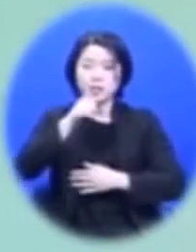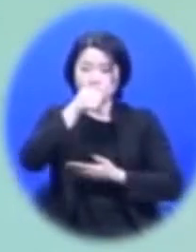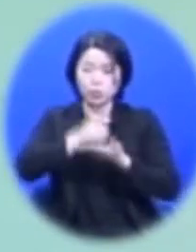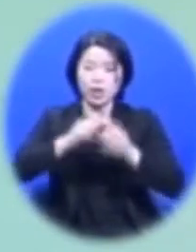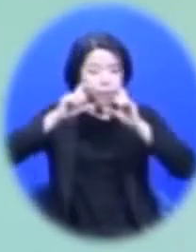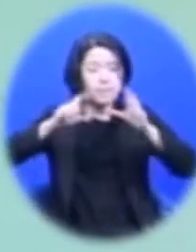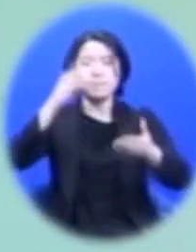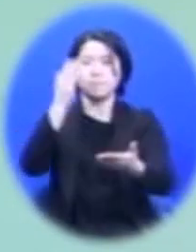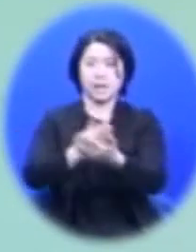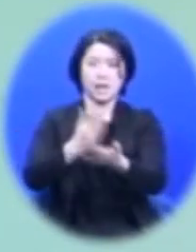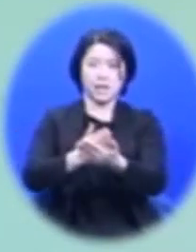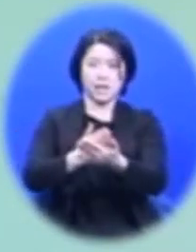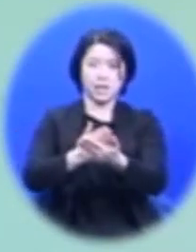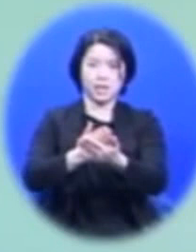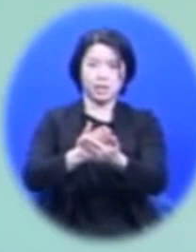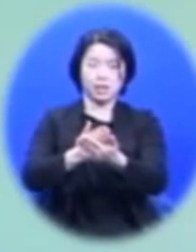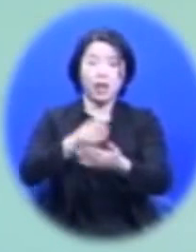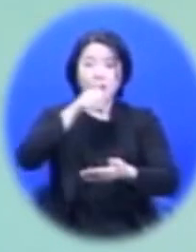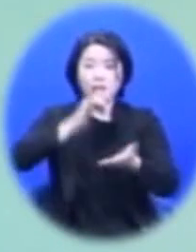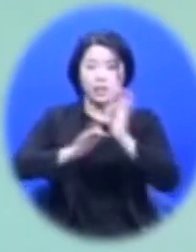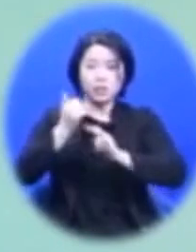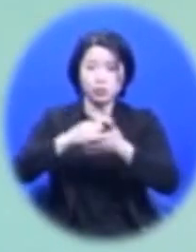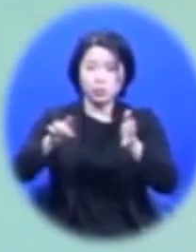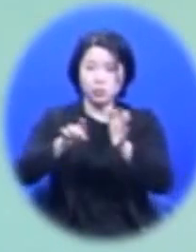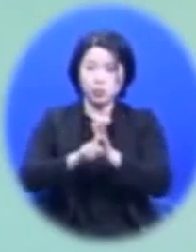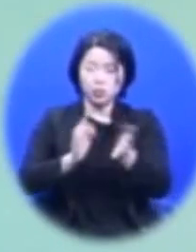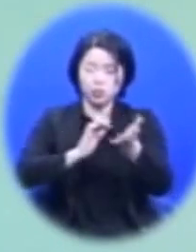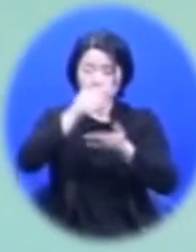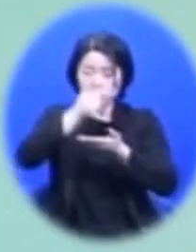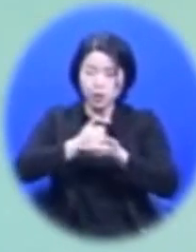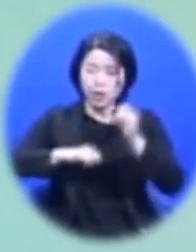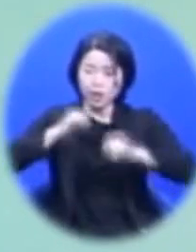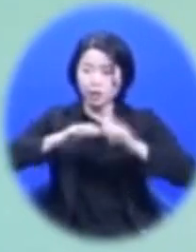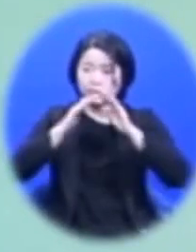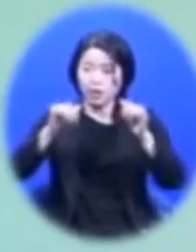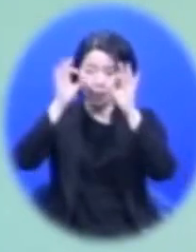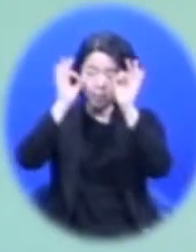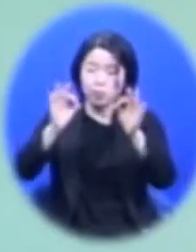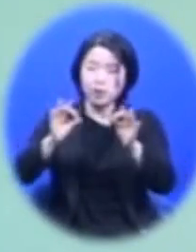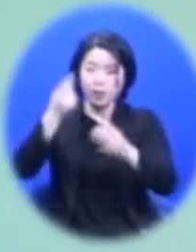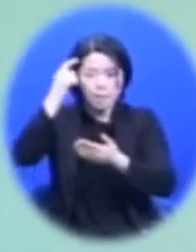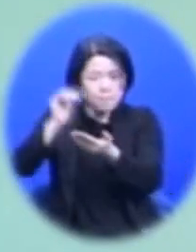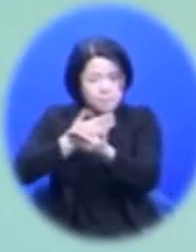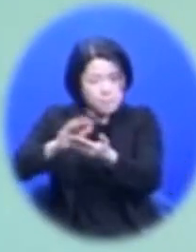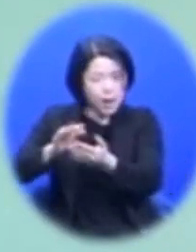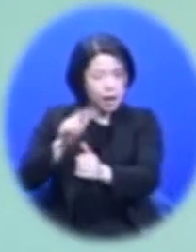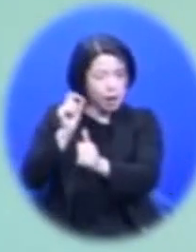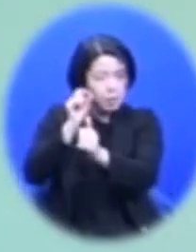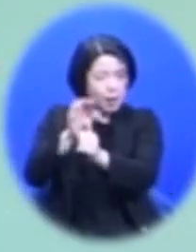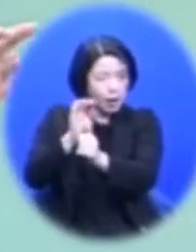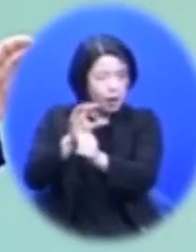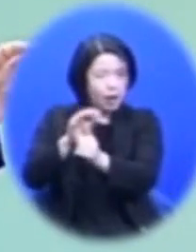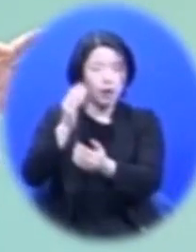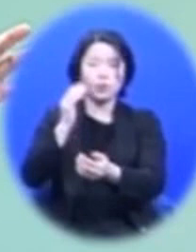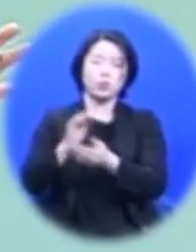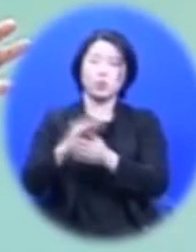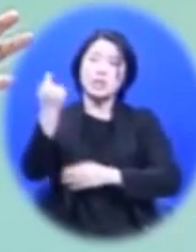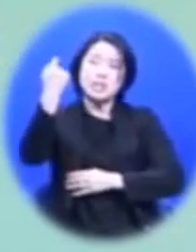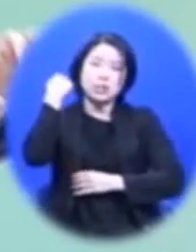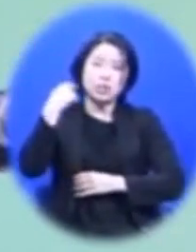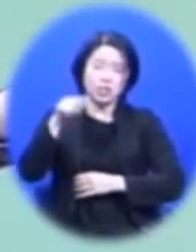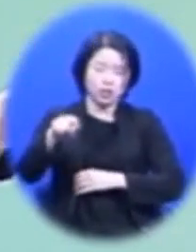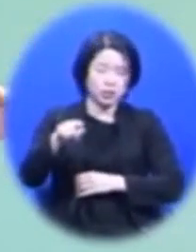말라. 예수를 믿고 죄 짓는 사람 보면 판단하고 비난하고 뒤에서 그